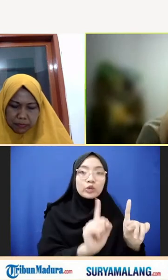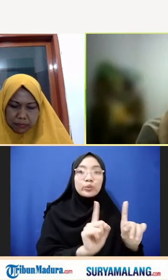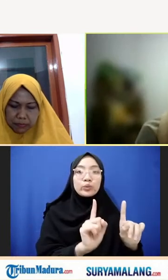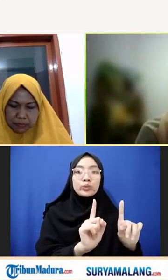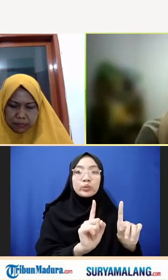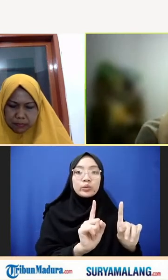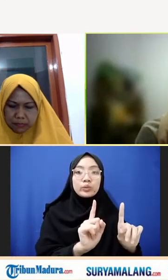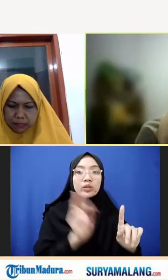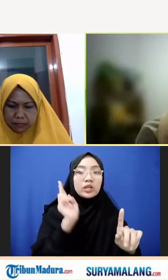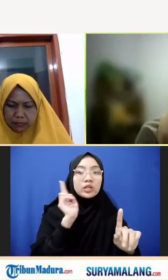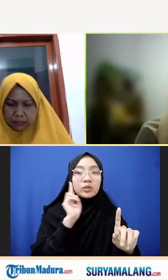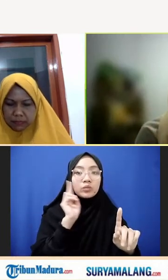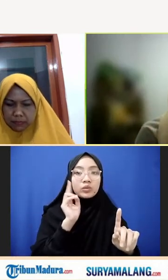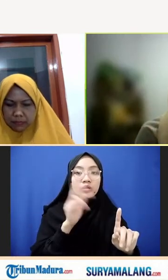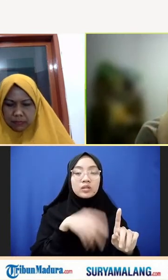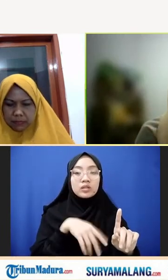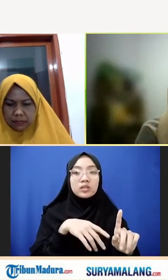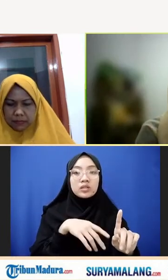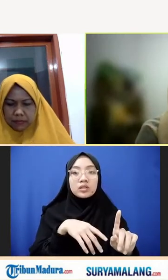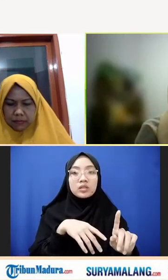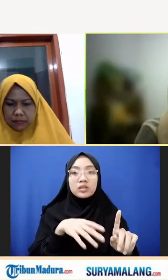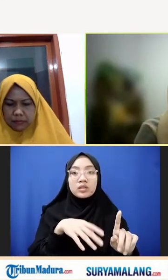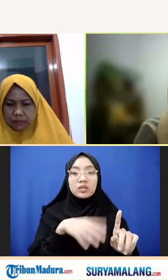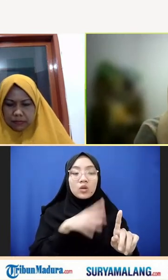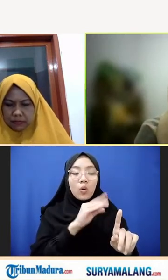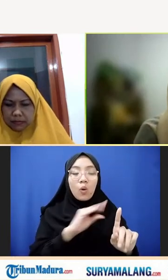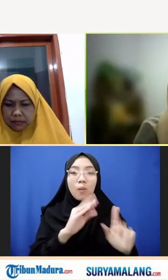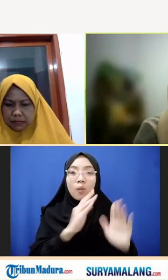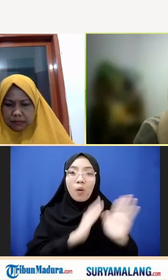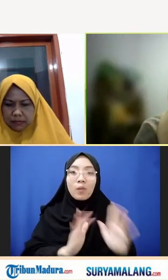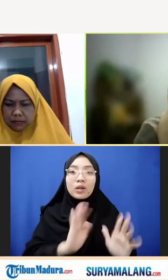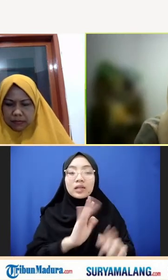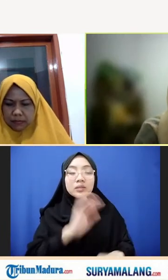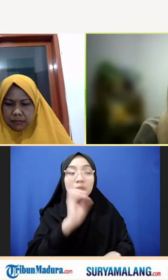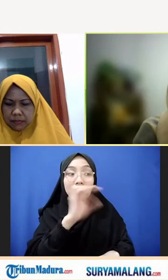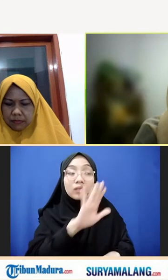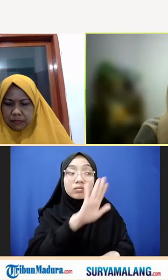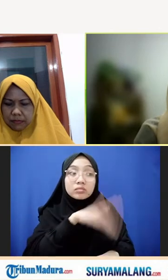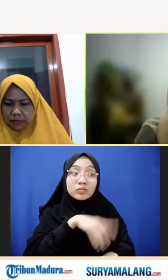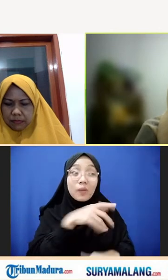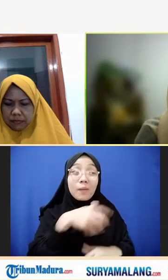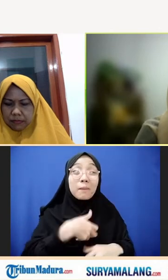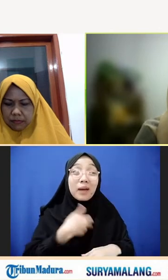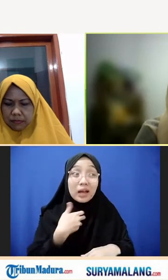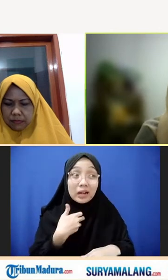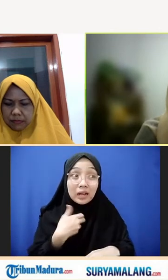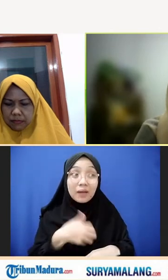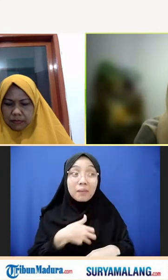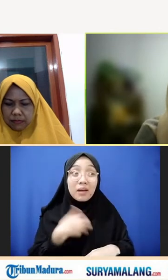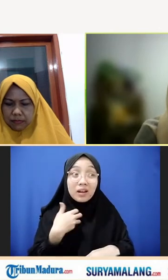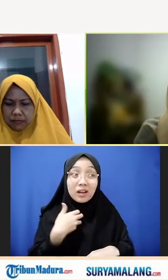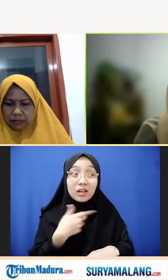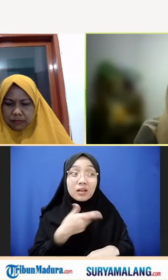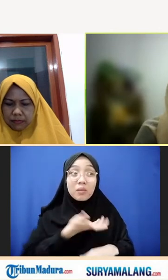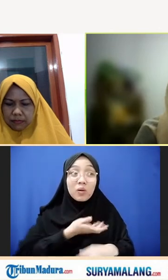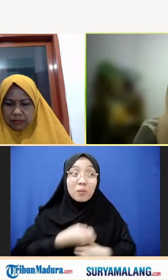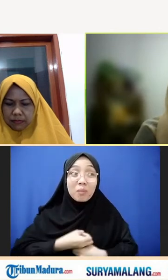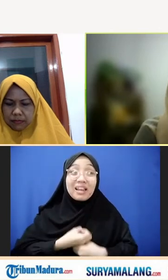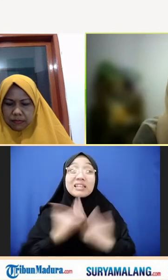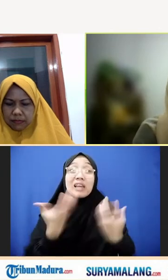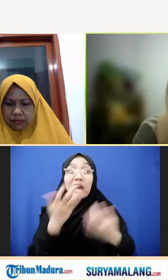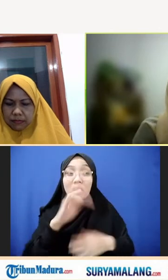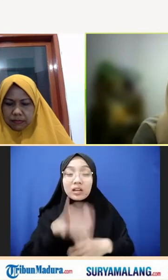Ibu nggak ajak, ibu bahkan nggak perlu ajak ngomong. Ibu cuma bilang, oh marah, marah, mau meledak,